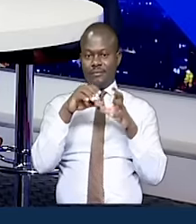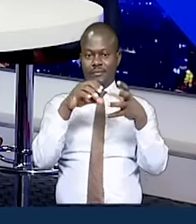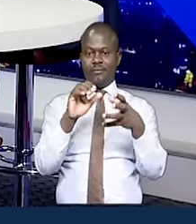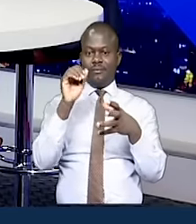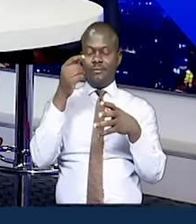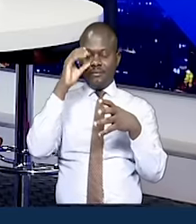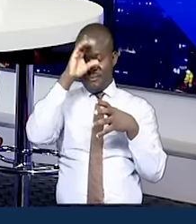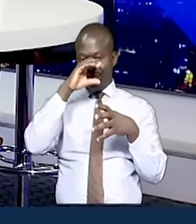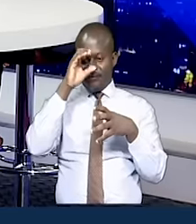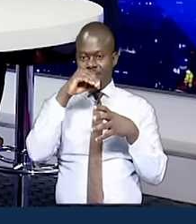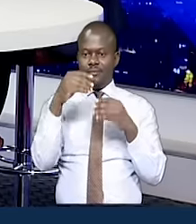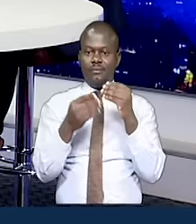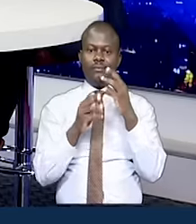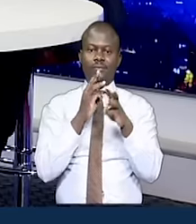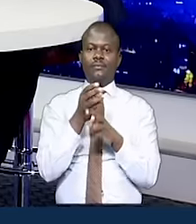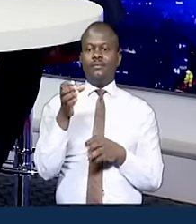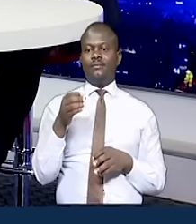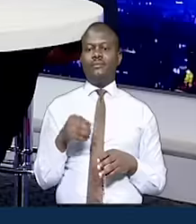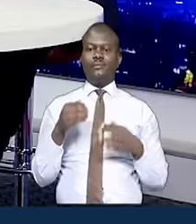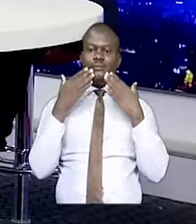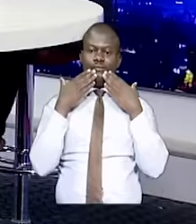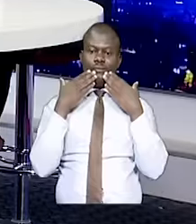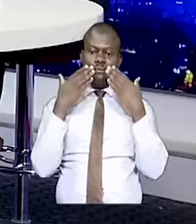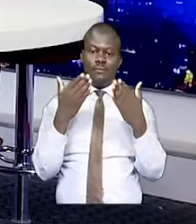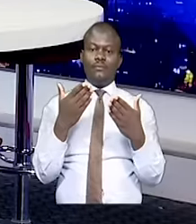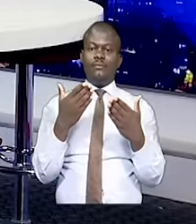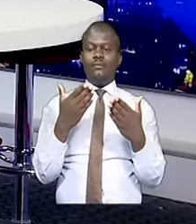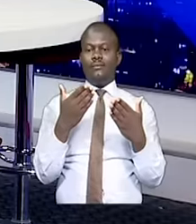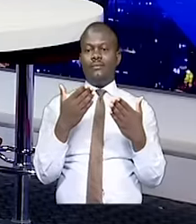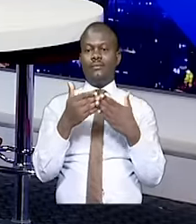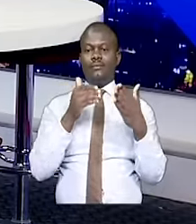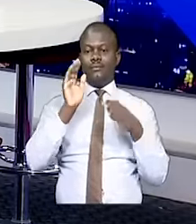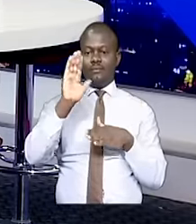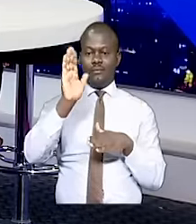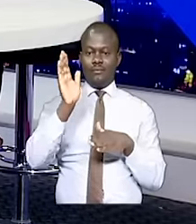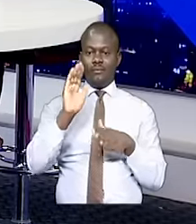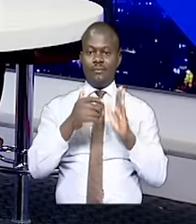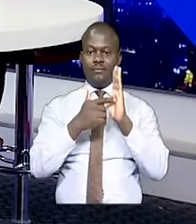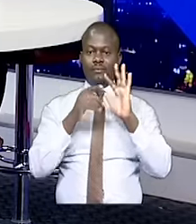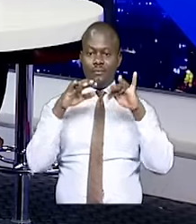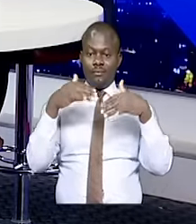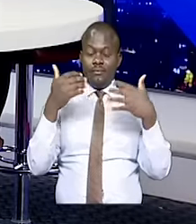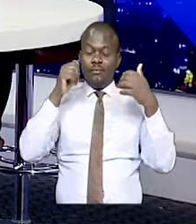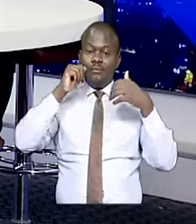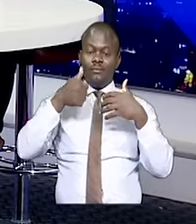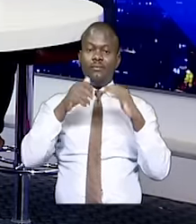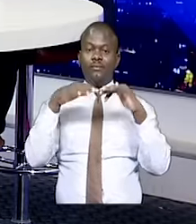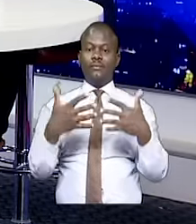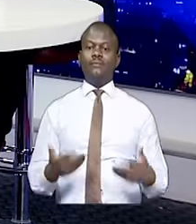mu rugendo rwo gushaka tiye kujya mu gikombe cyose urakoze cyane ndigo gareka noneho mbere ko gusezera mbanze nakwerekundeje ikirere kizaba